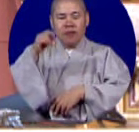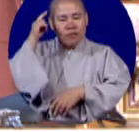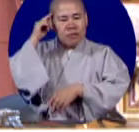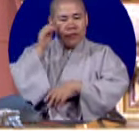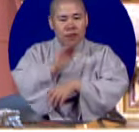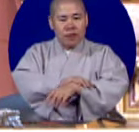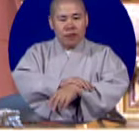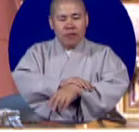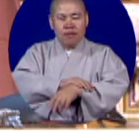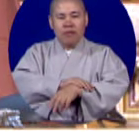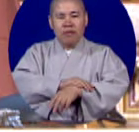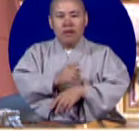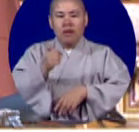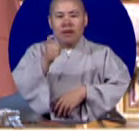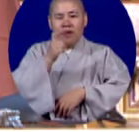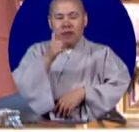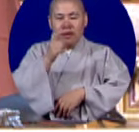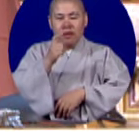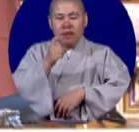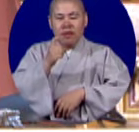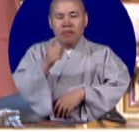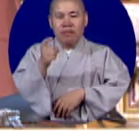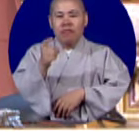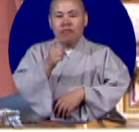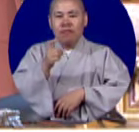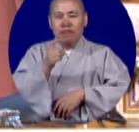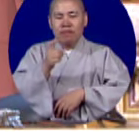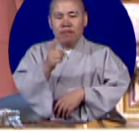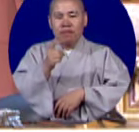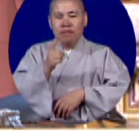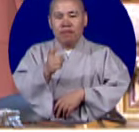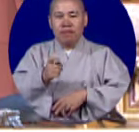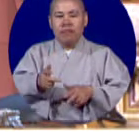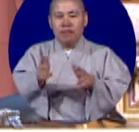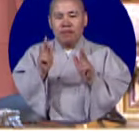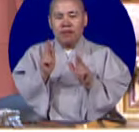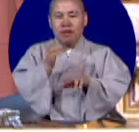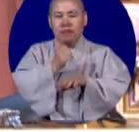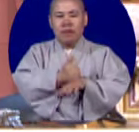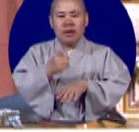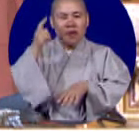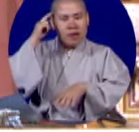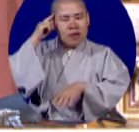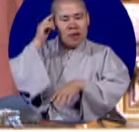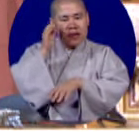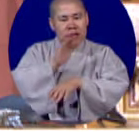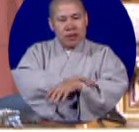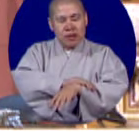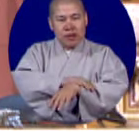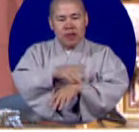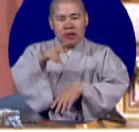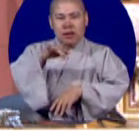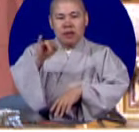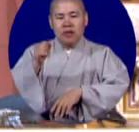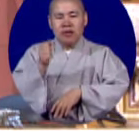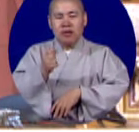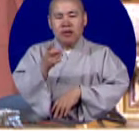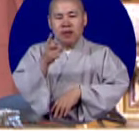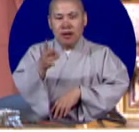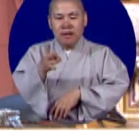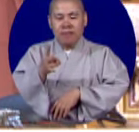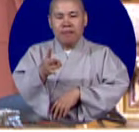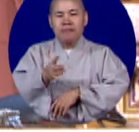지혜잖아요. 그런데 십바라밀의 마지막도 또 그건 지라고 합니다. 지혜지자 지바라밀이라고